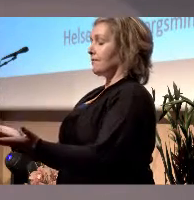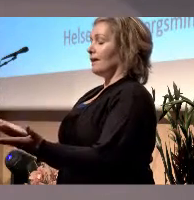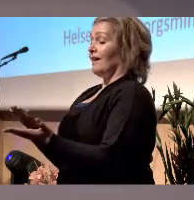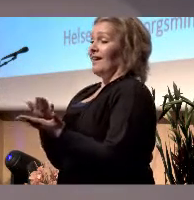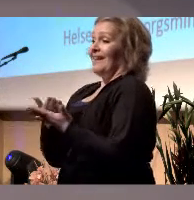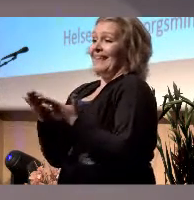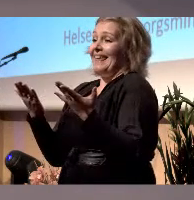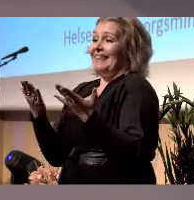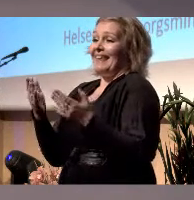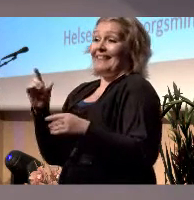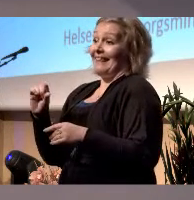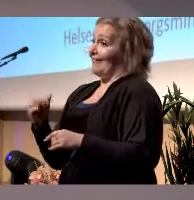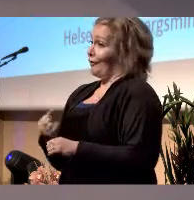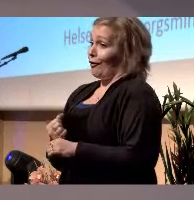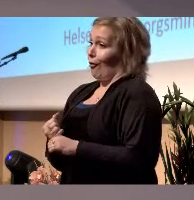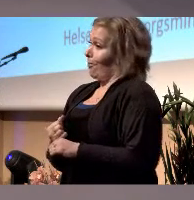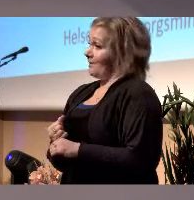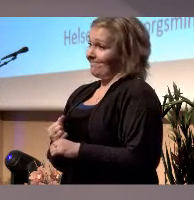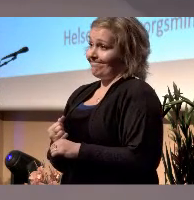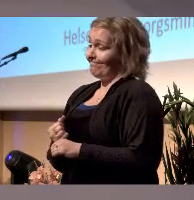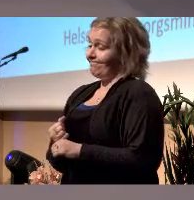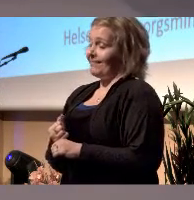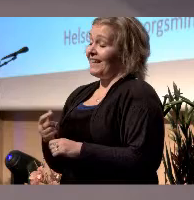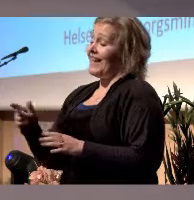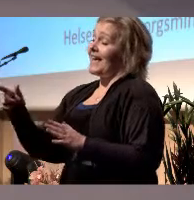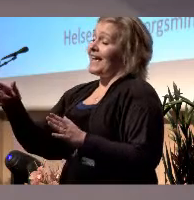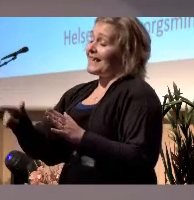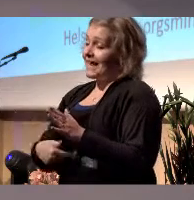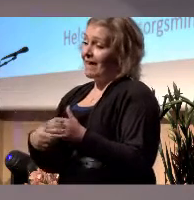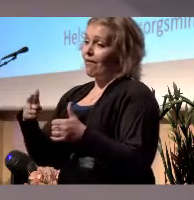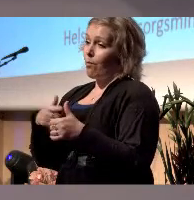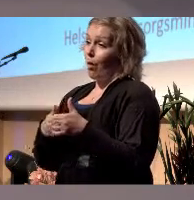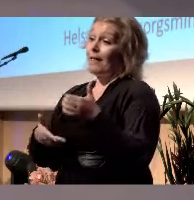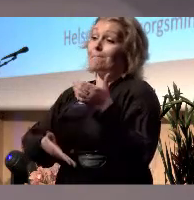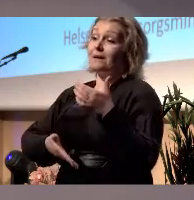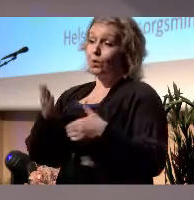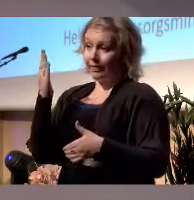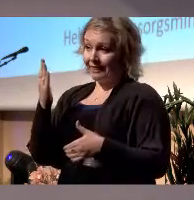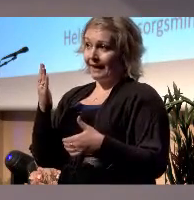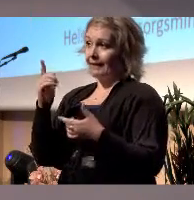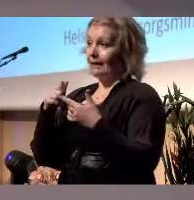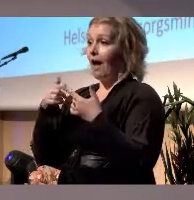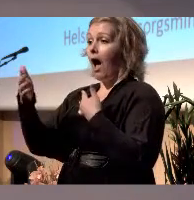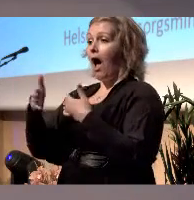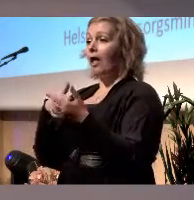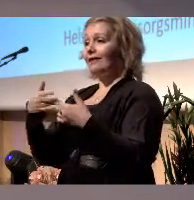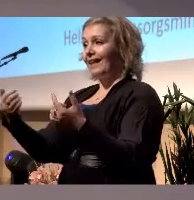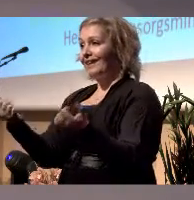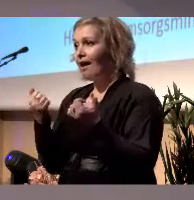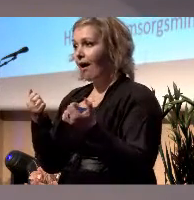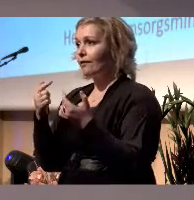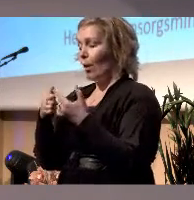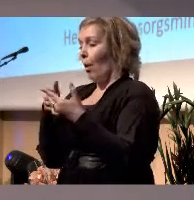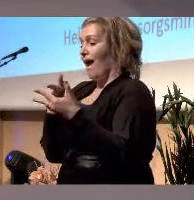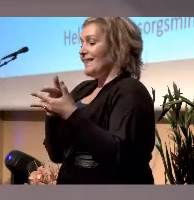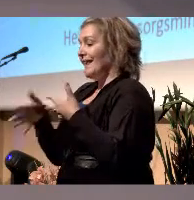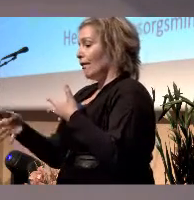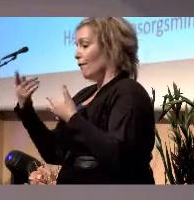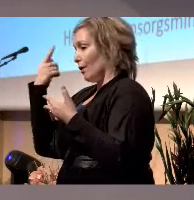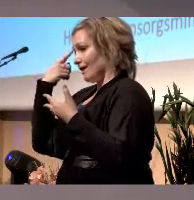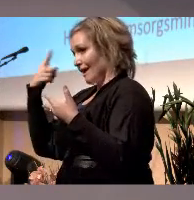ingen liten jobb. Den krever både beslutning, handlekraft og